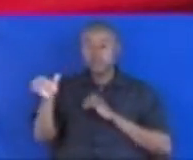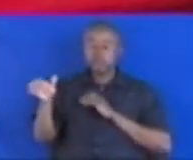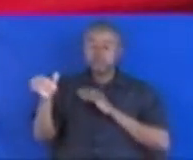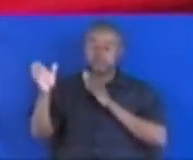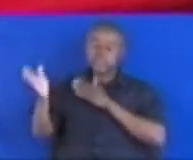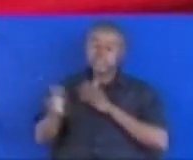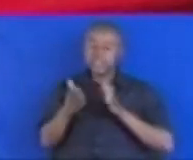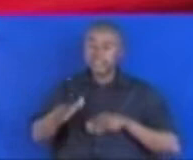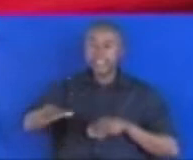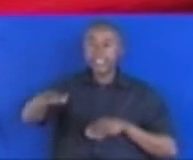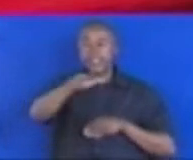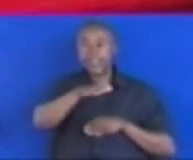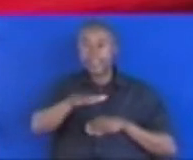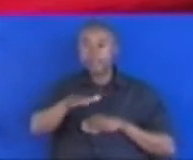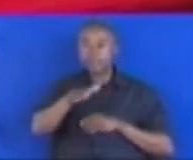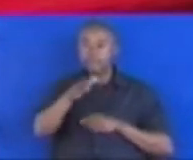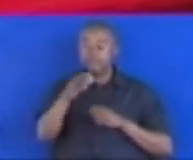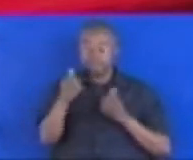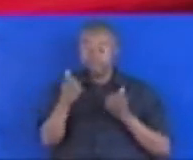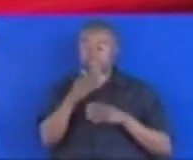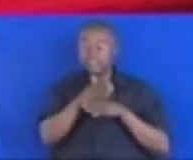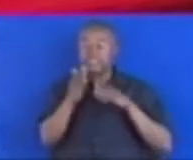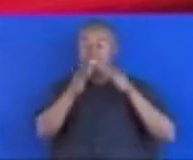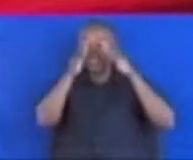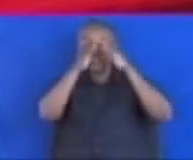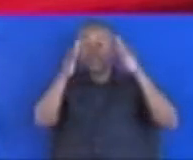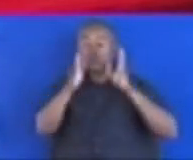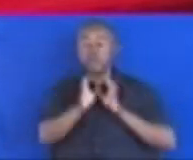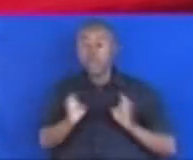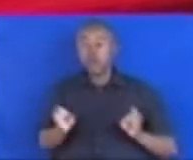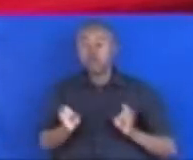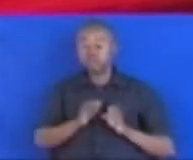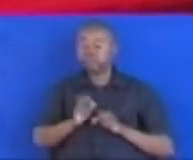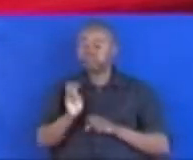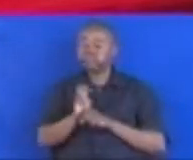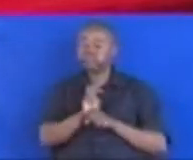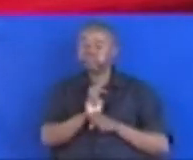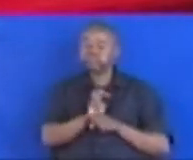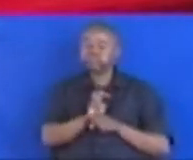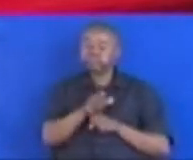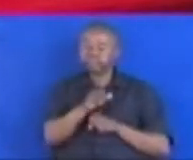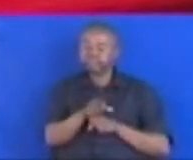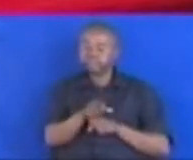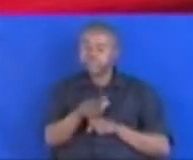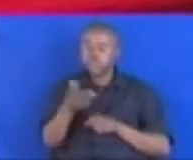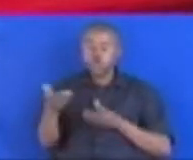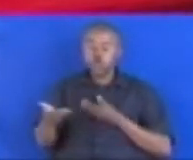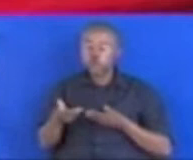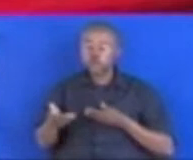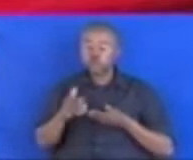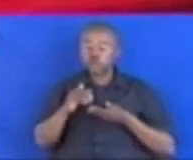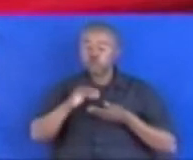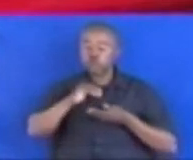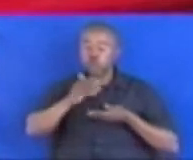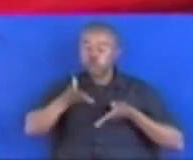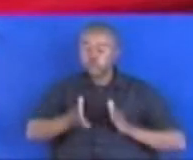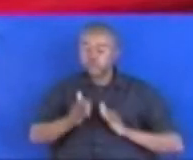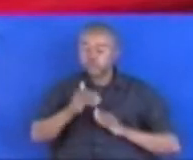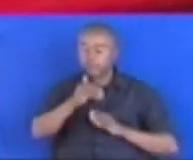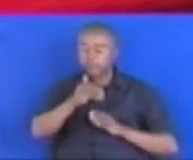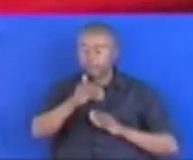kujenga jengo maalum kwa ajili ya uangalizi wa watoto njiti ikiwa ni pamoja na watoto njiti wanaohudhuria kliniki